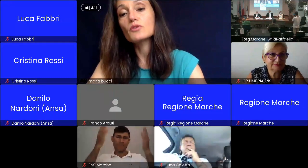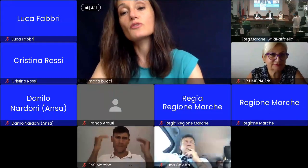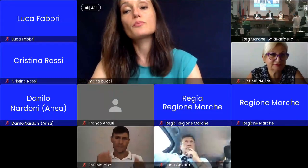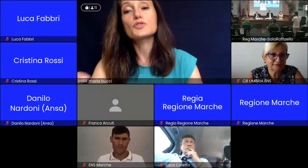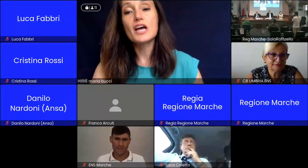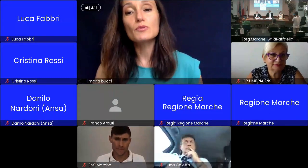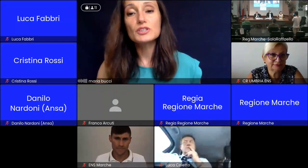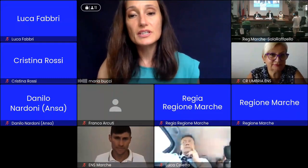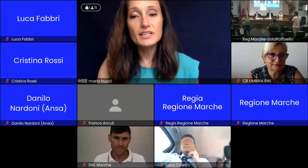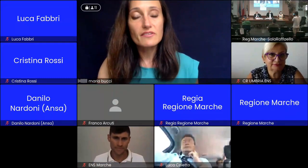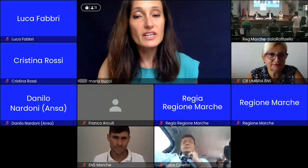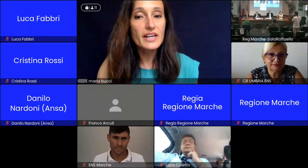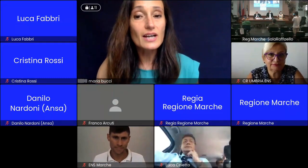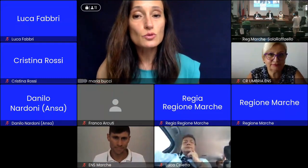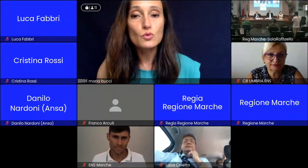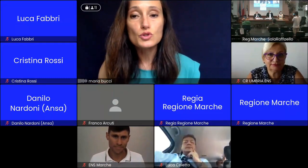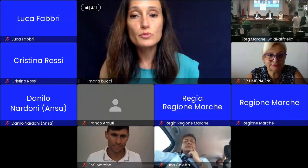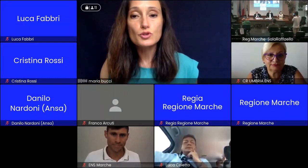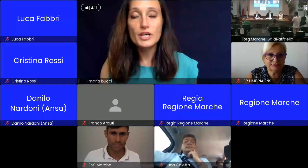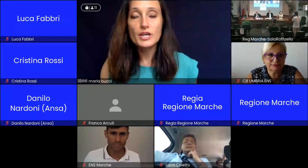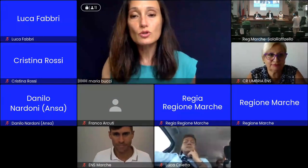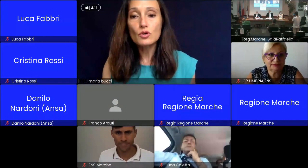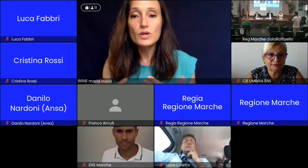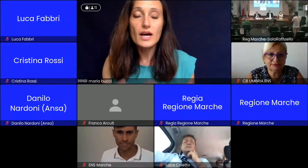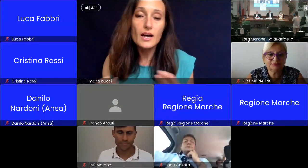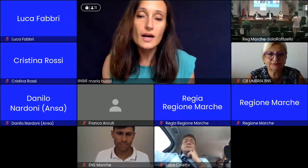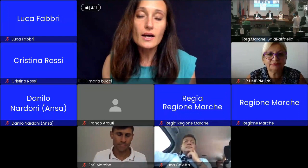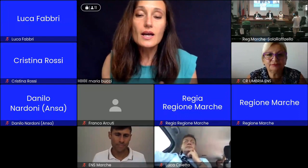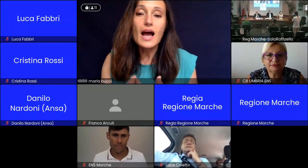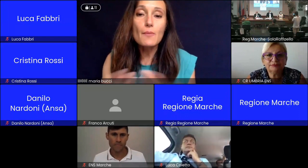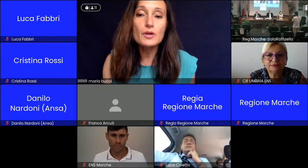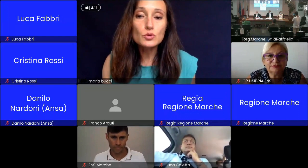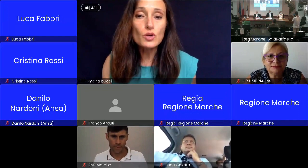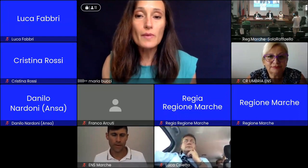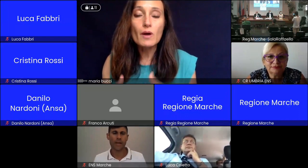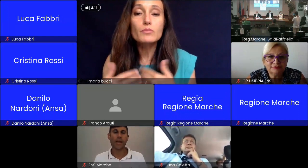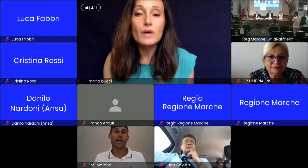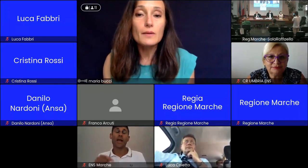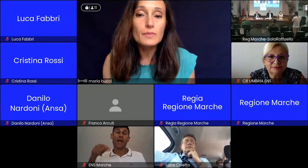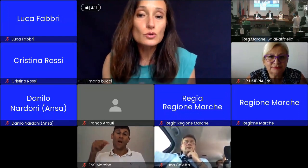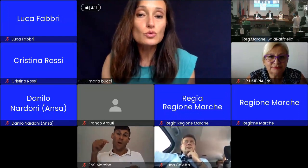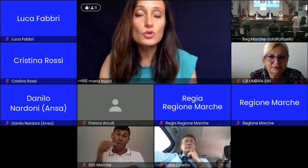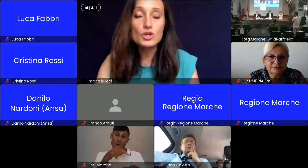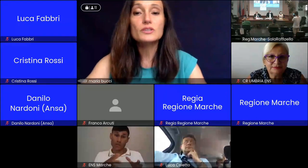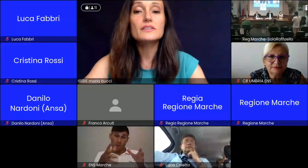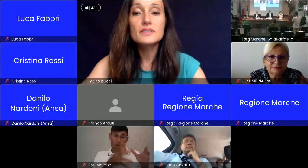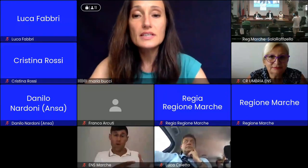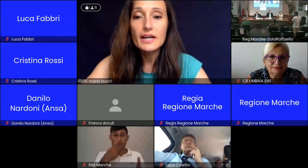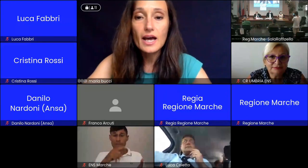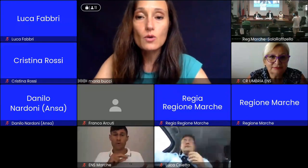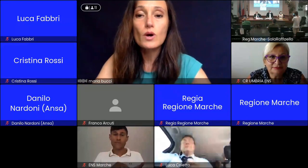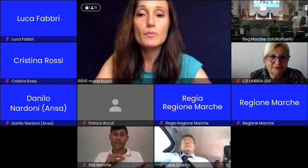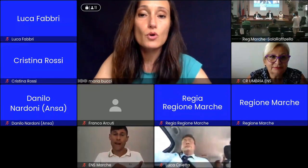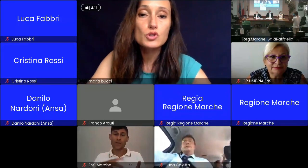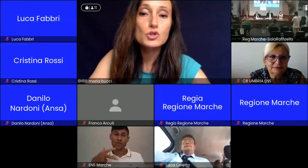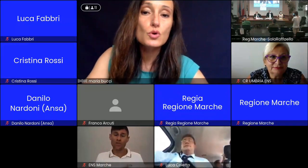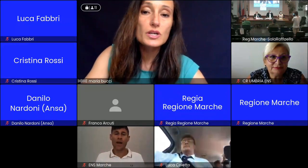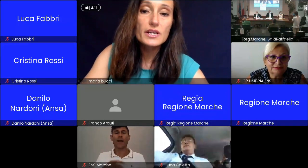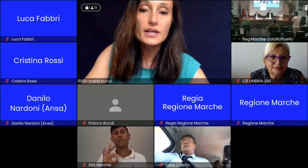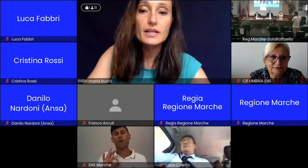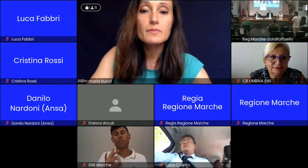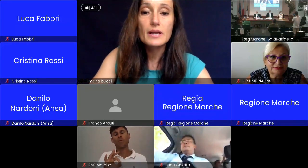finalmente, diciamo, possiamo dire di aver creato con questo progetto un'apertura, abbiamo abbattuto una sorta di diga e l'acqua